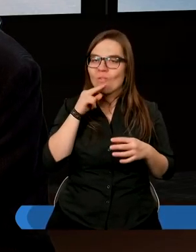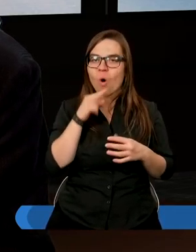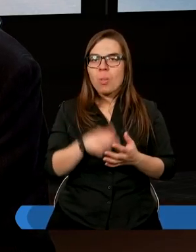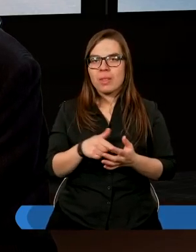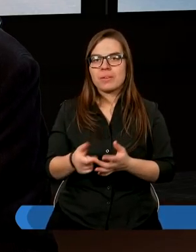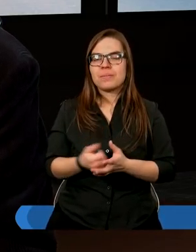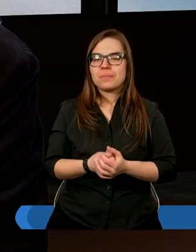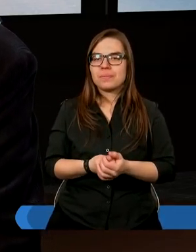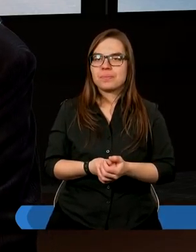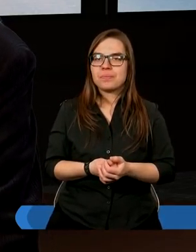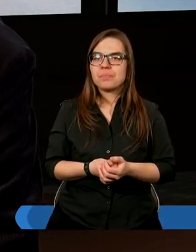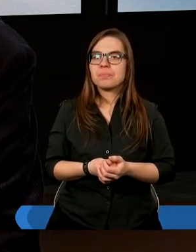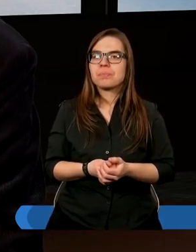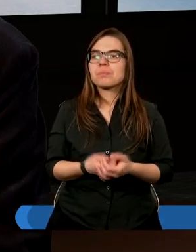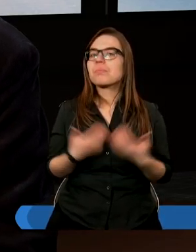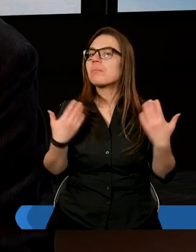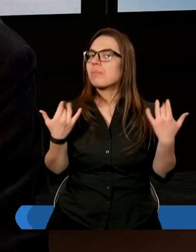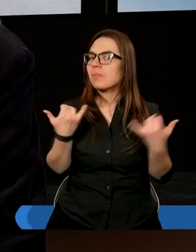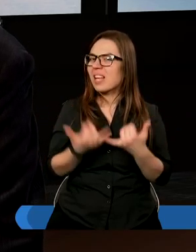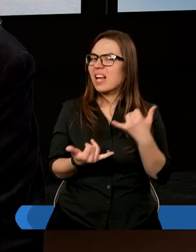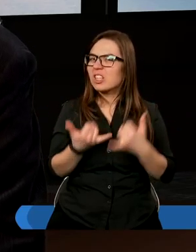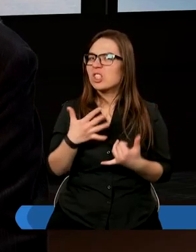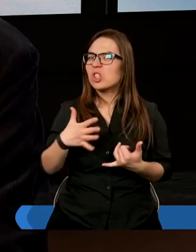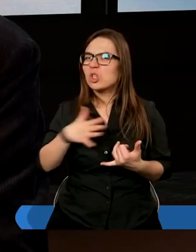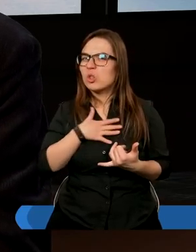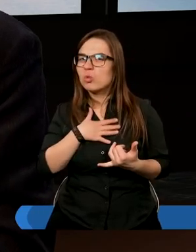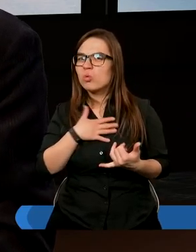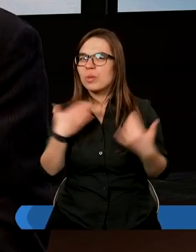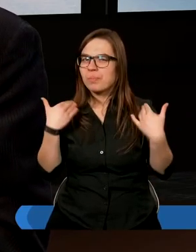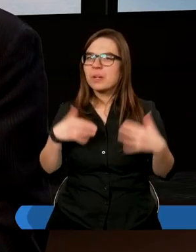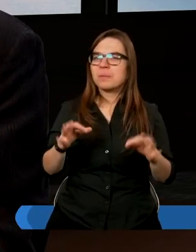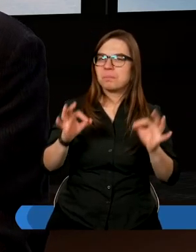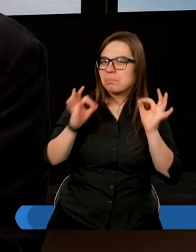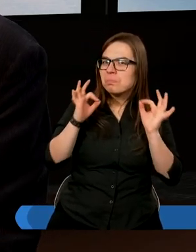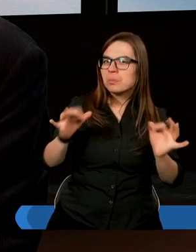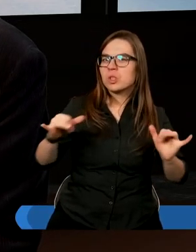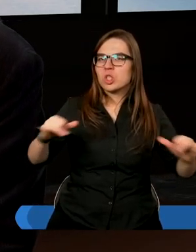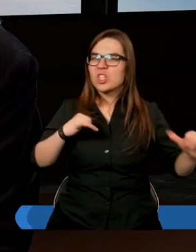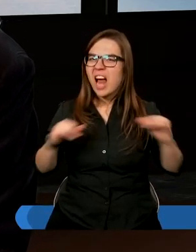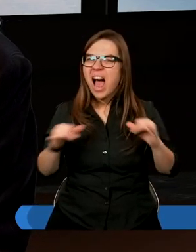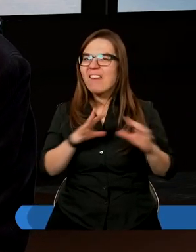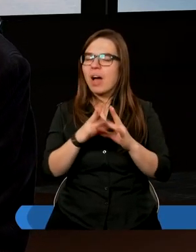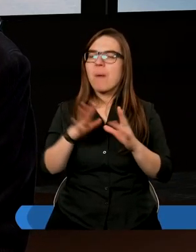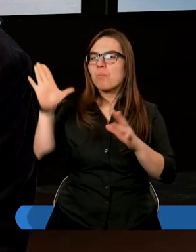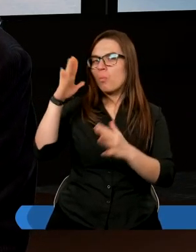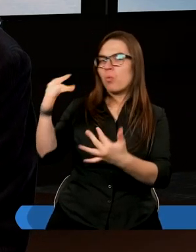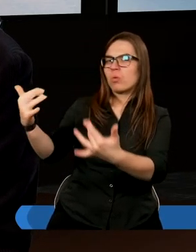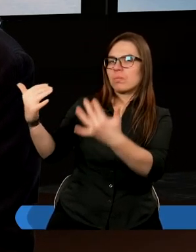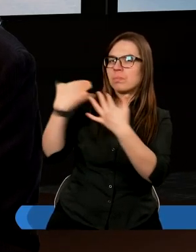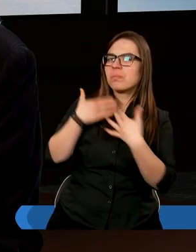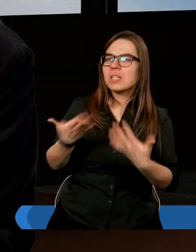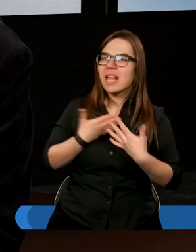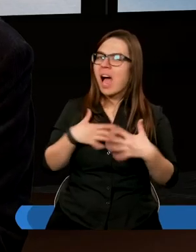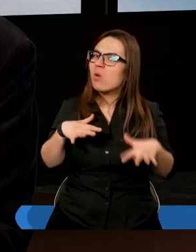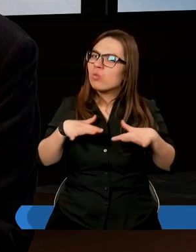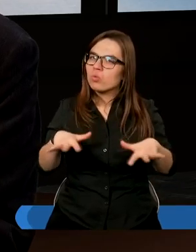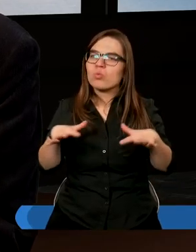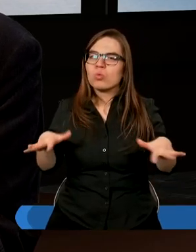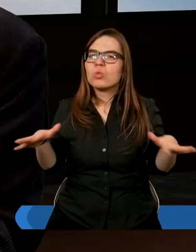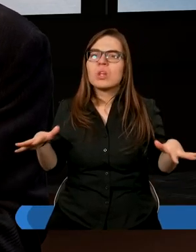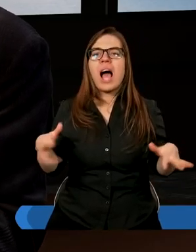jeżeli uważamy że jesteśmy szafarzami bożymi bo Bóg nam dał tak wiele a my tego